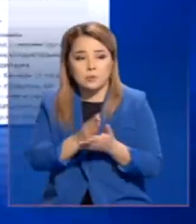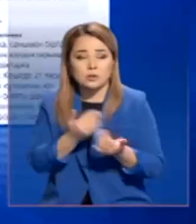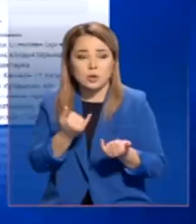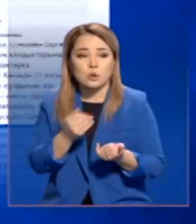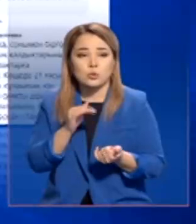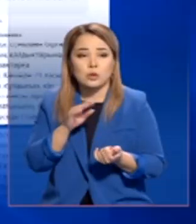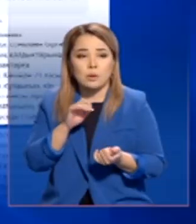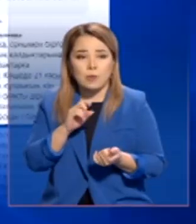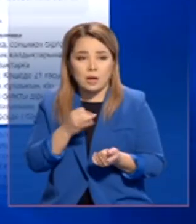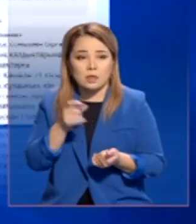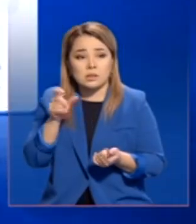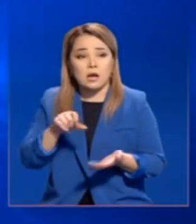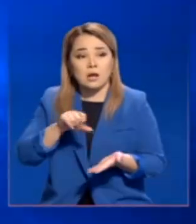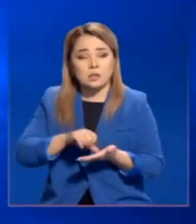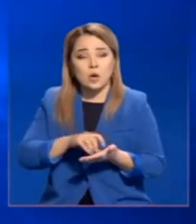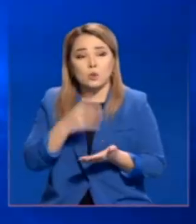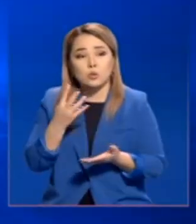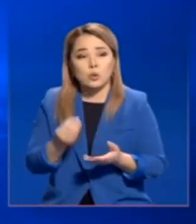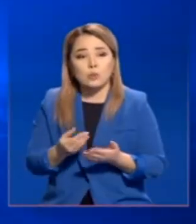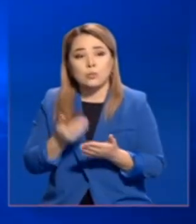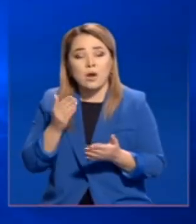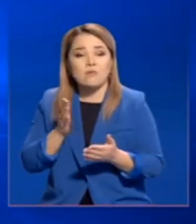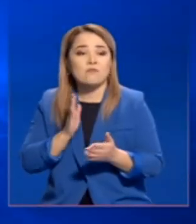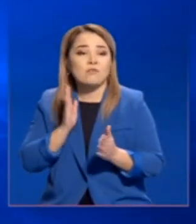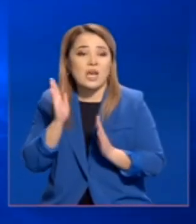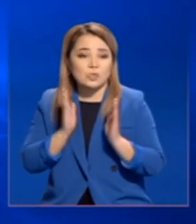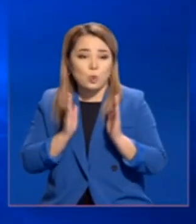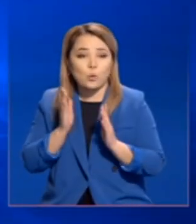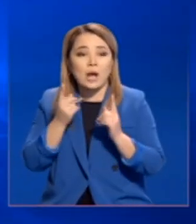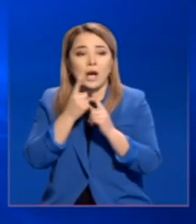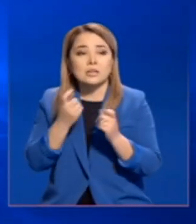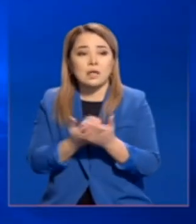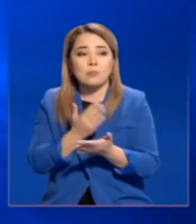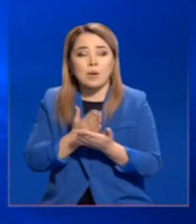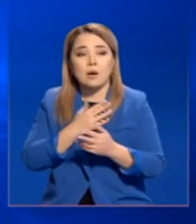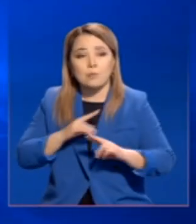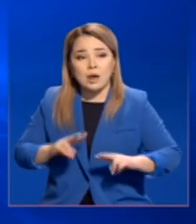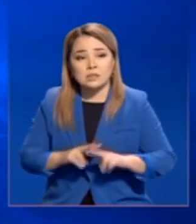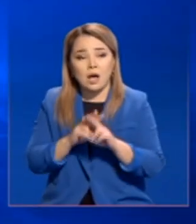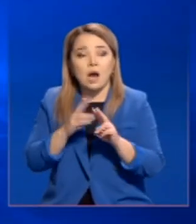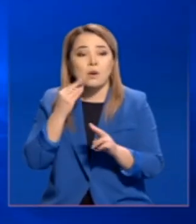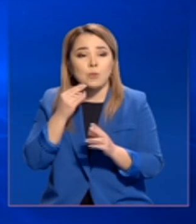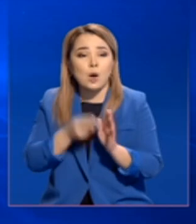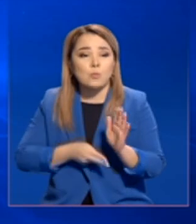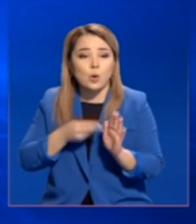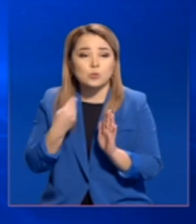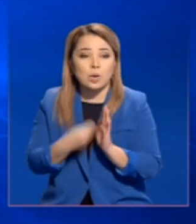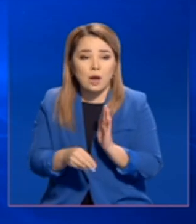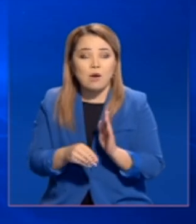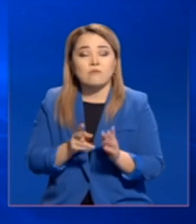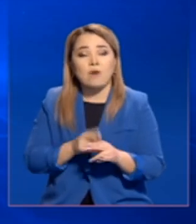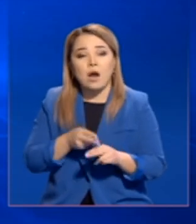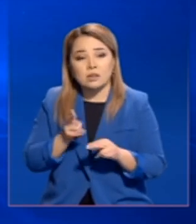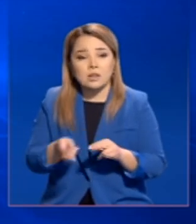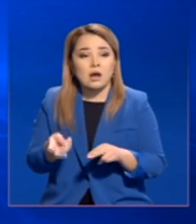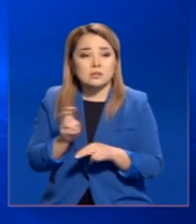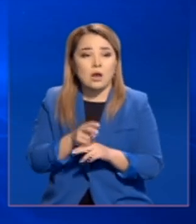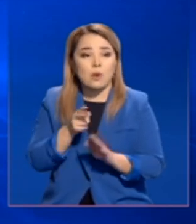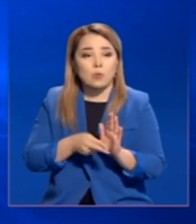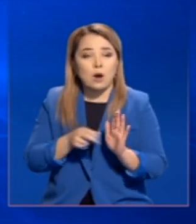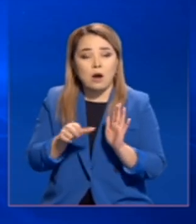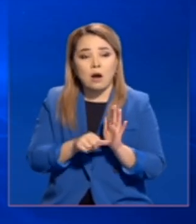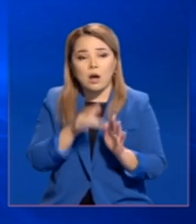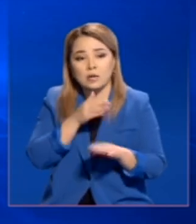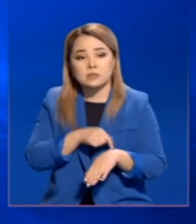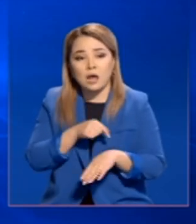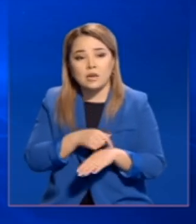Шүкірбай Дылмағанбетов есімді азамат 4 күн бұрын Фейсбукқа былай жазды. Мен Астана-Алматы поездына билет алғам. Вокзалға келгенімде поезд 6